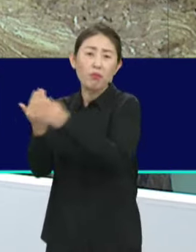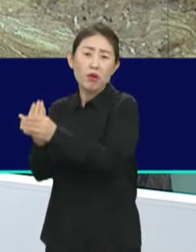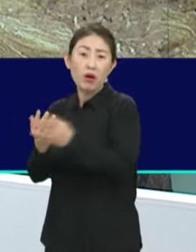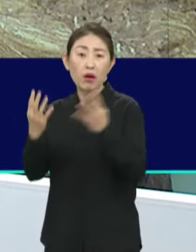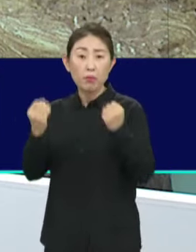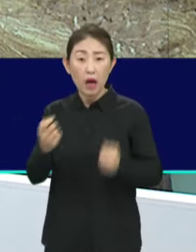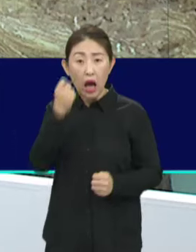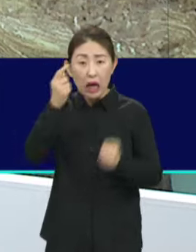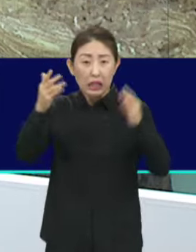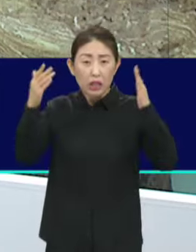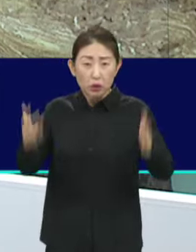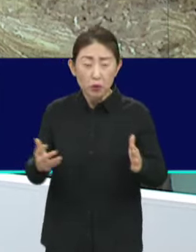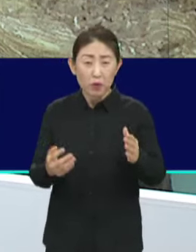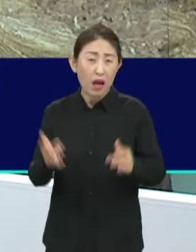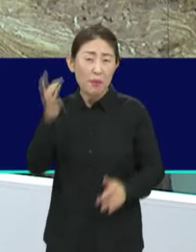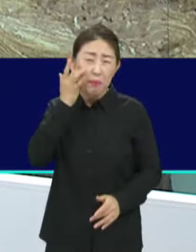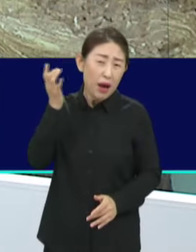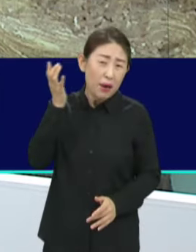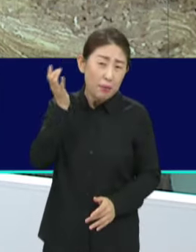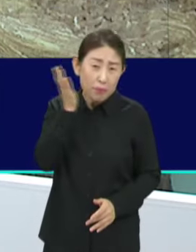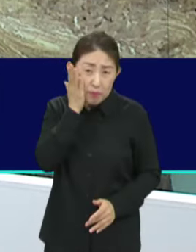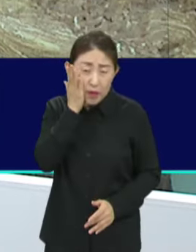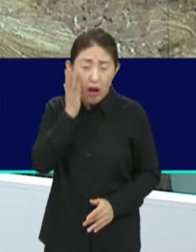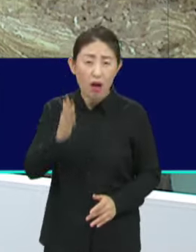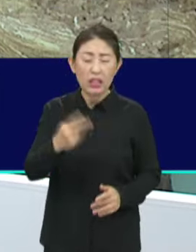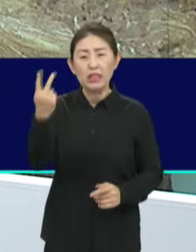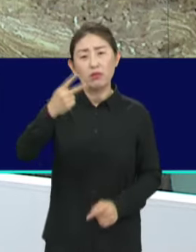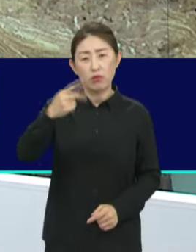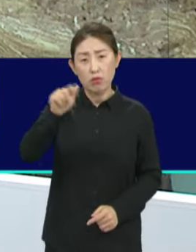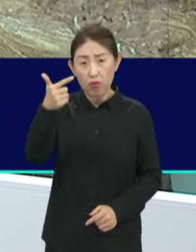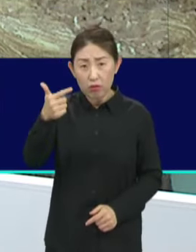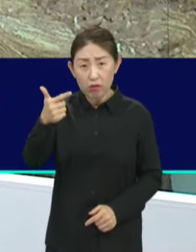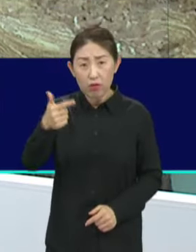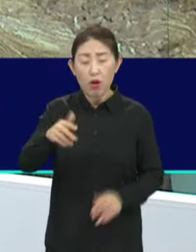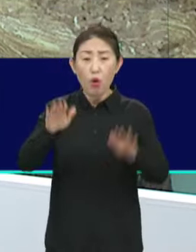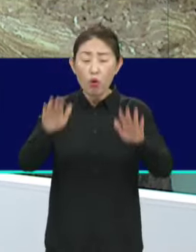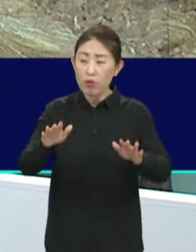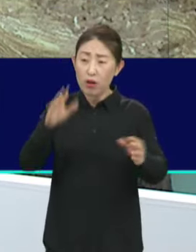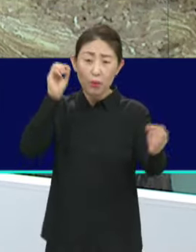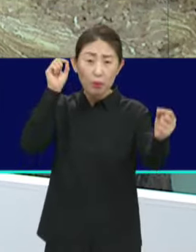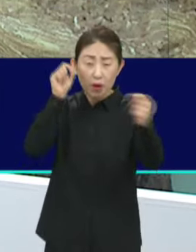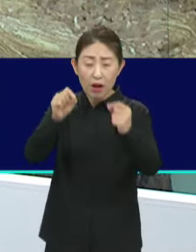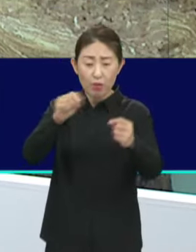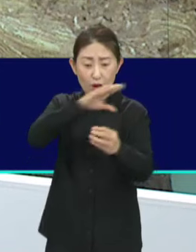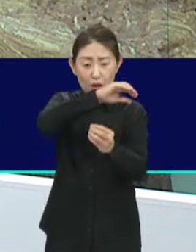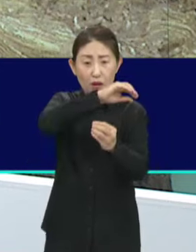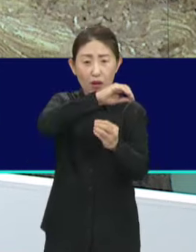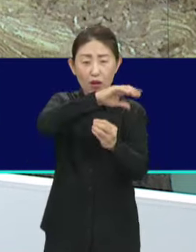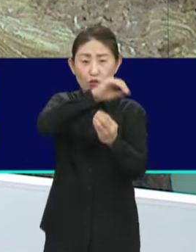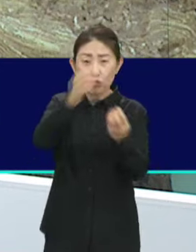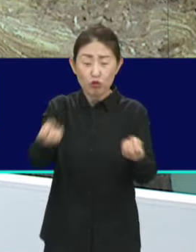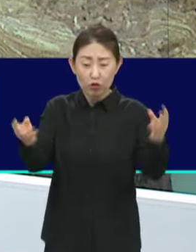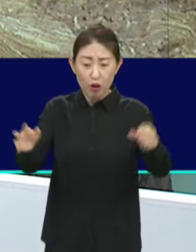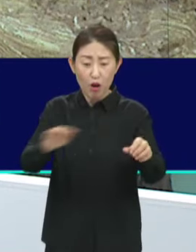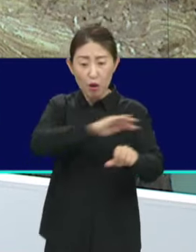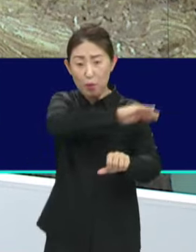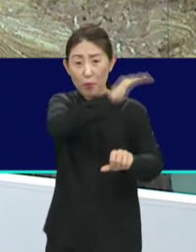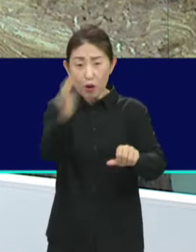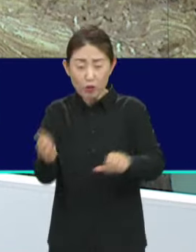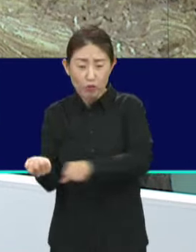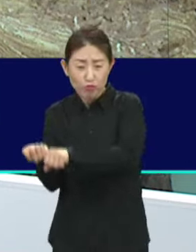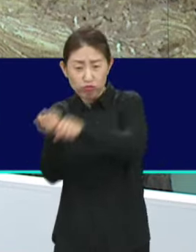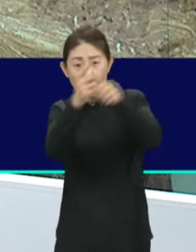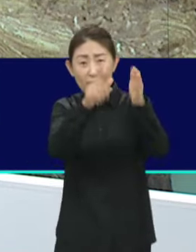사이 2,000건에 육박했는데 성묘와 벌초 등 야외 활동이 많아지는 추석을 앞두고 각별한 주의가 필요합니다.